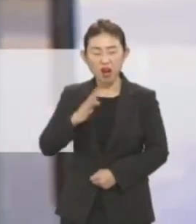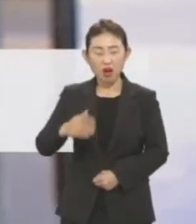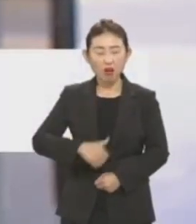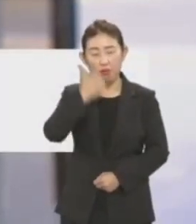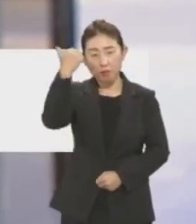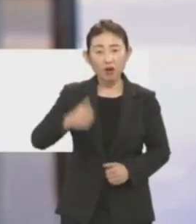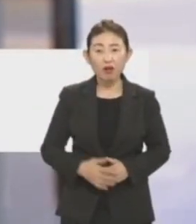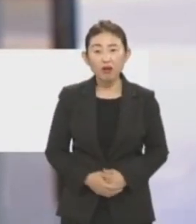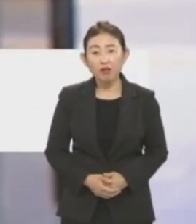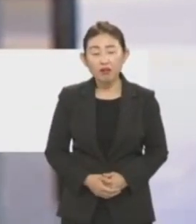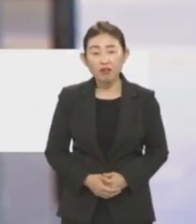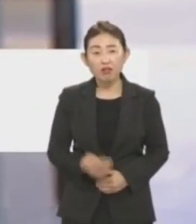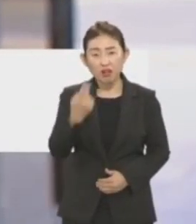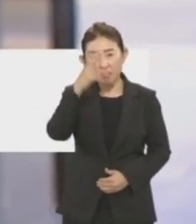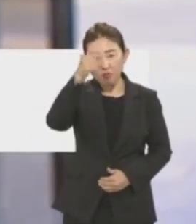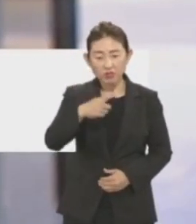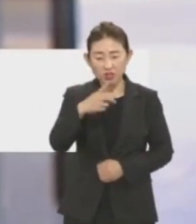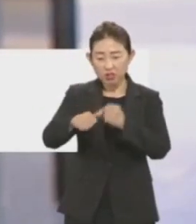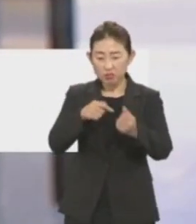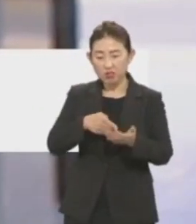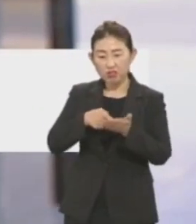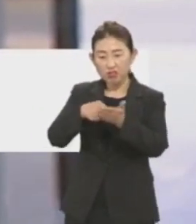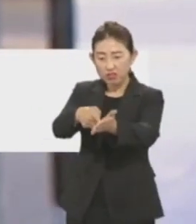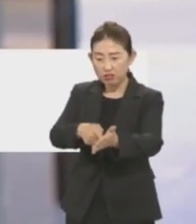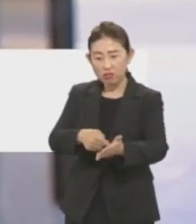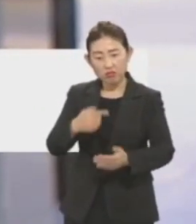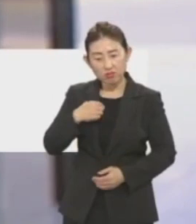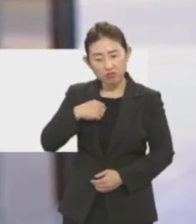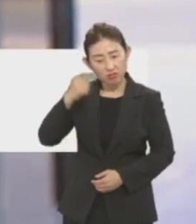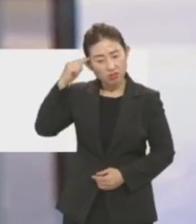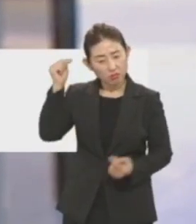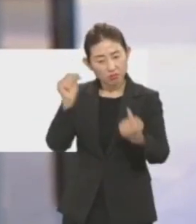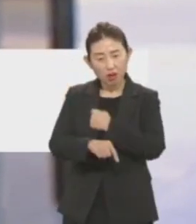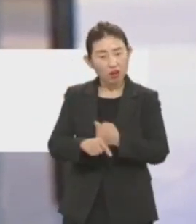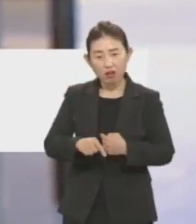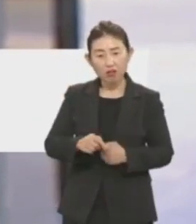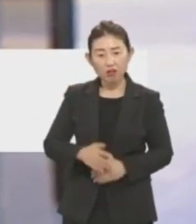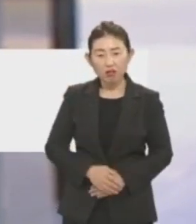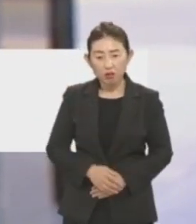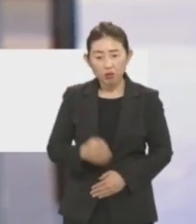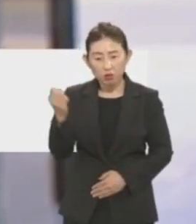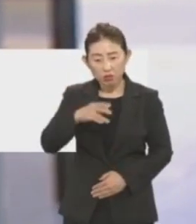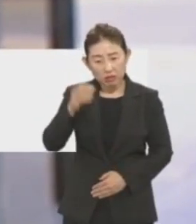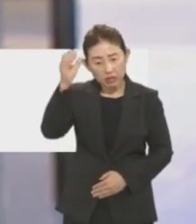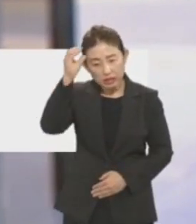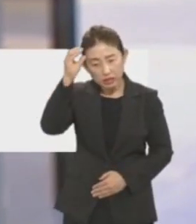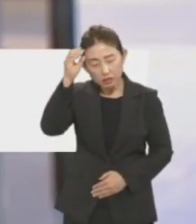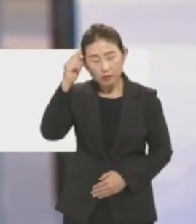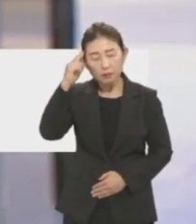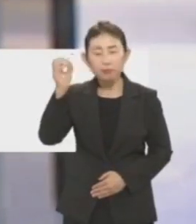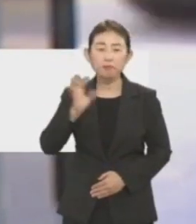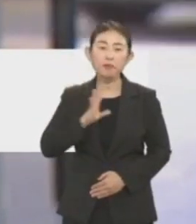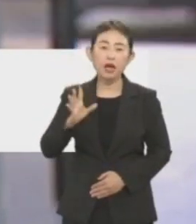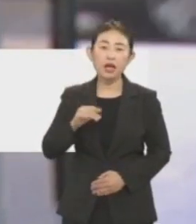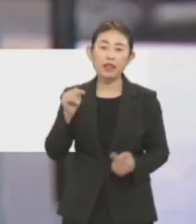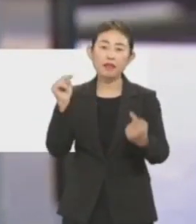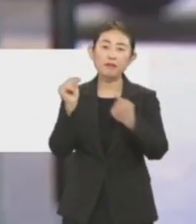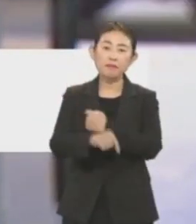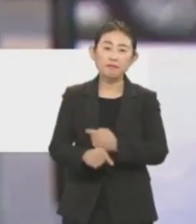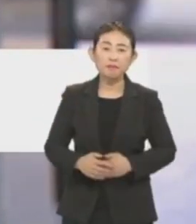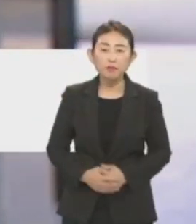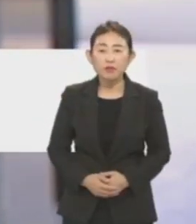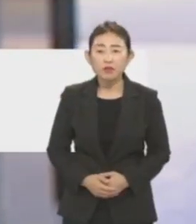저희 기준에 못 미쳤고 그래도 혹시나 하는 기대감이 있어서 이 자리에